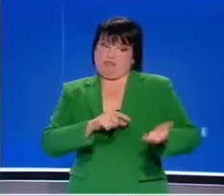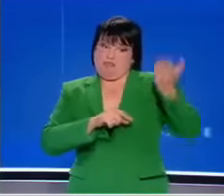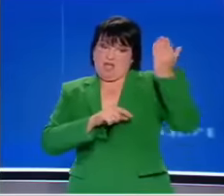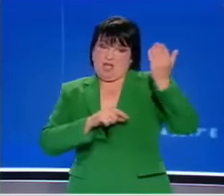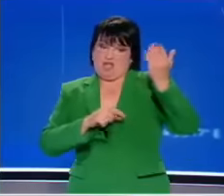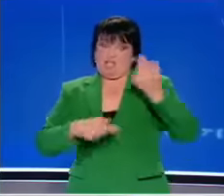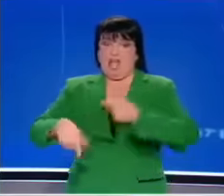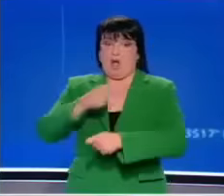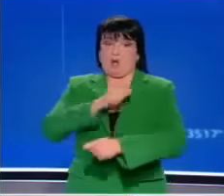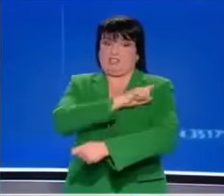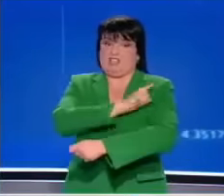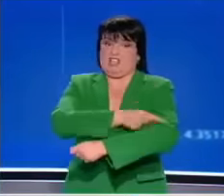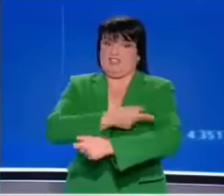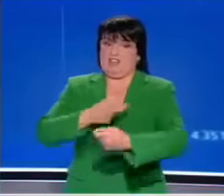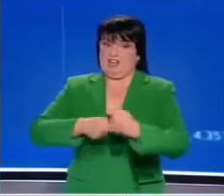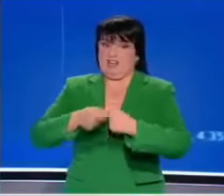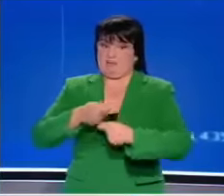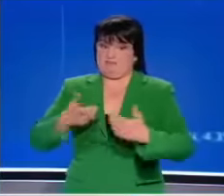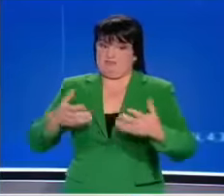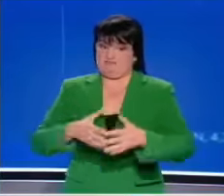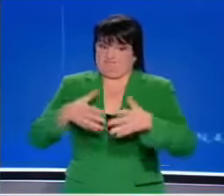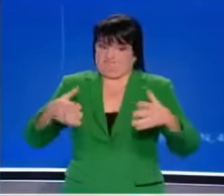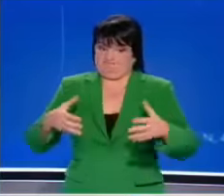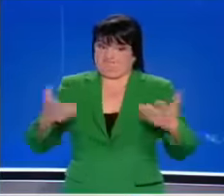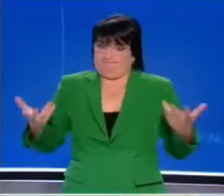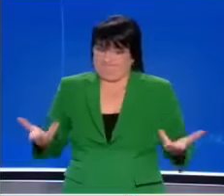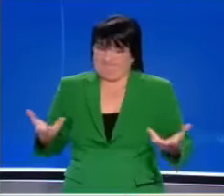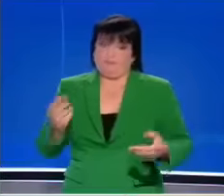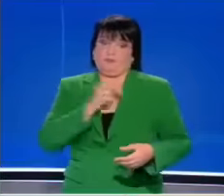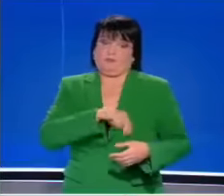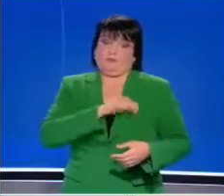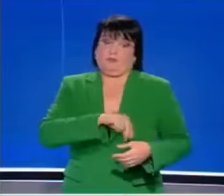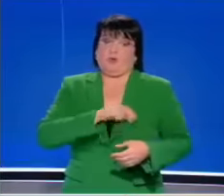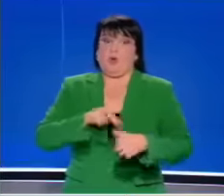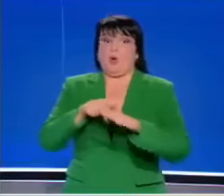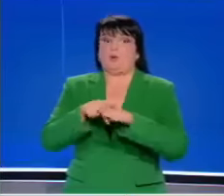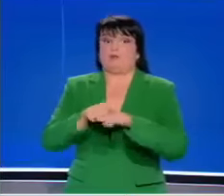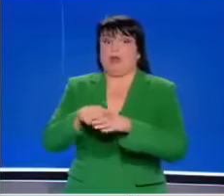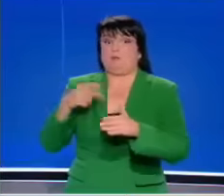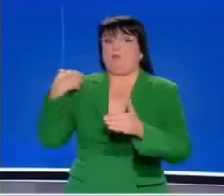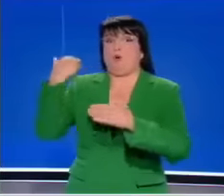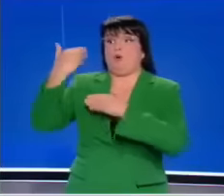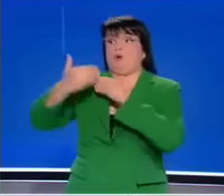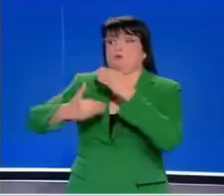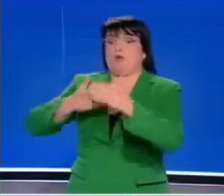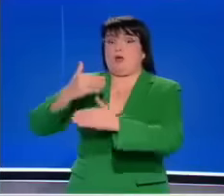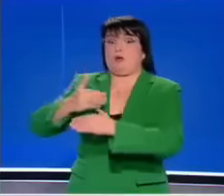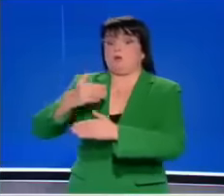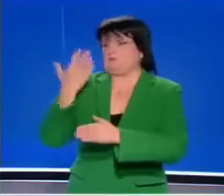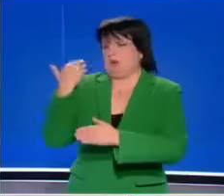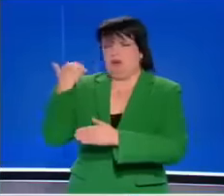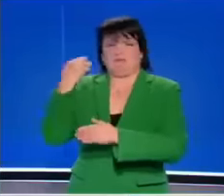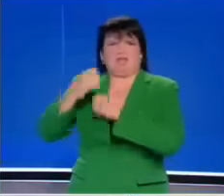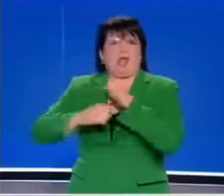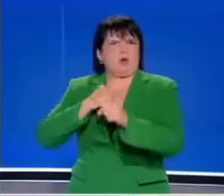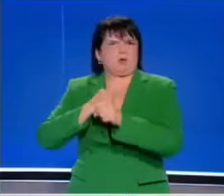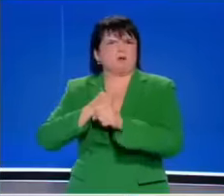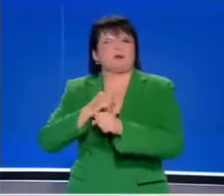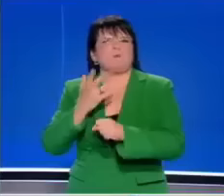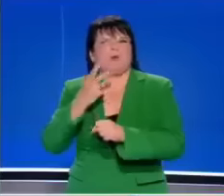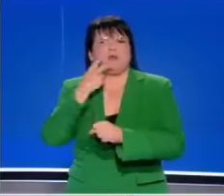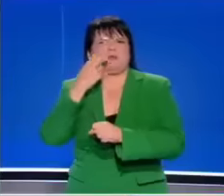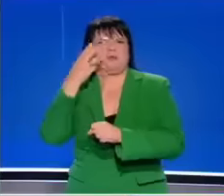στην ευρώπη έ λεπτά δεν είναι δυνατόν αυτό και αυτό επιτρέπει ες τράπεζες εδώ και πόσα χρόνια τα τελευταία χρόνια τα